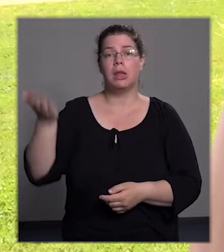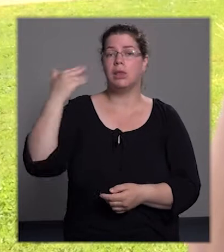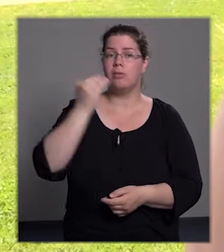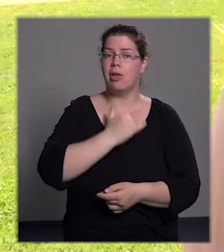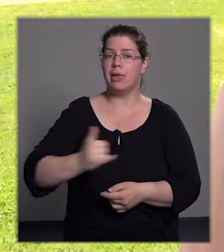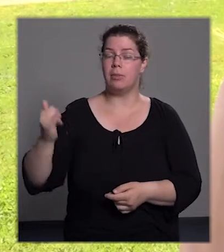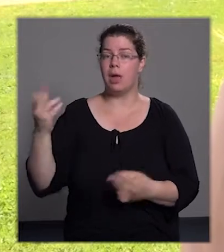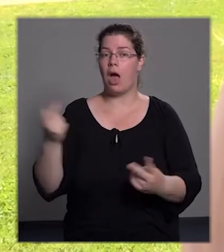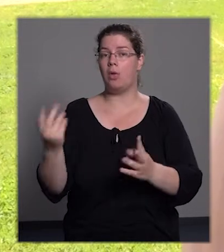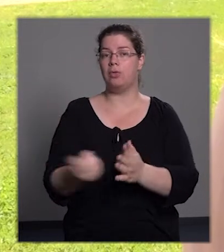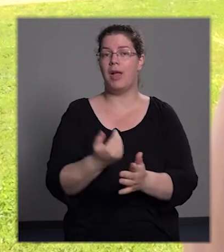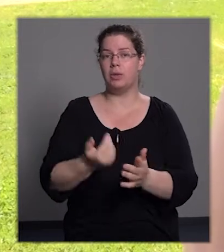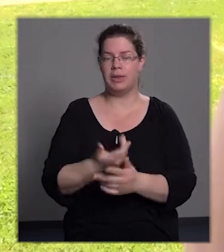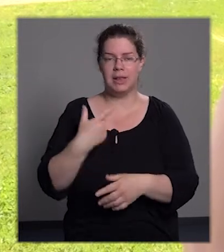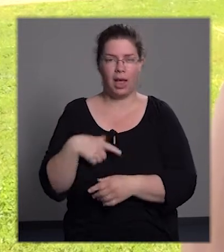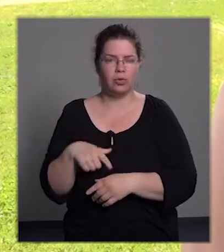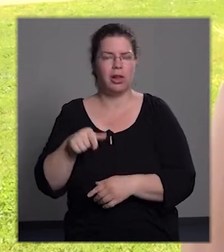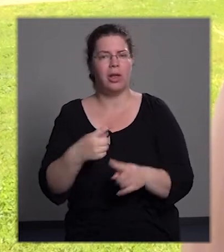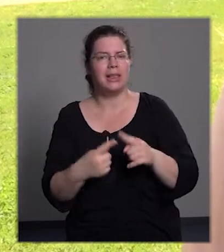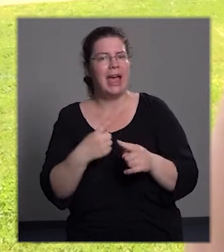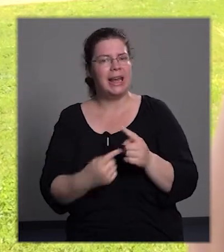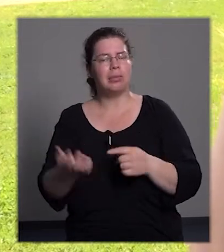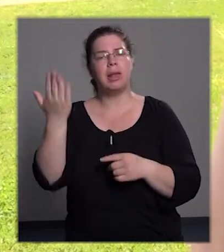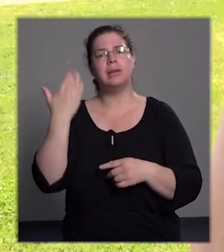felújítások történtek, tehát ott részben a tavalyi